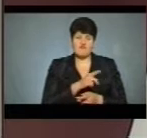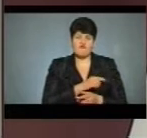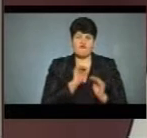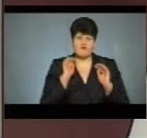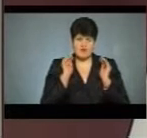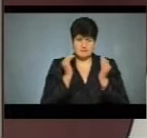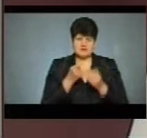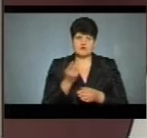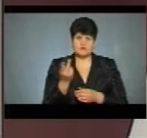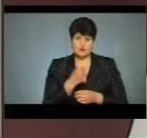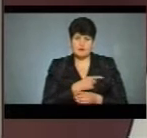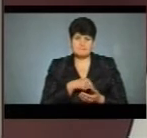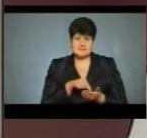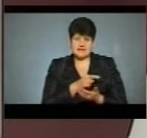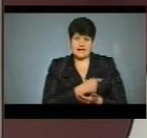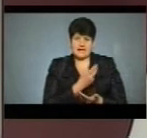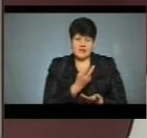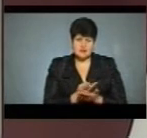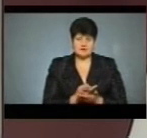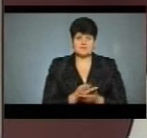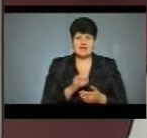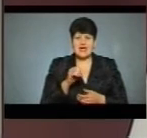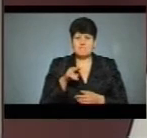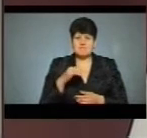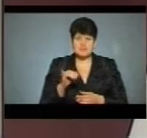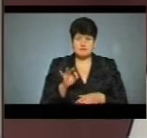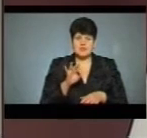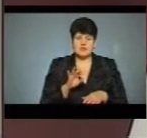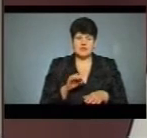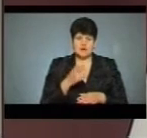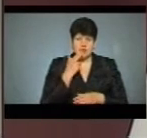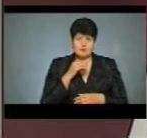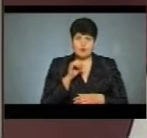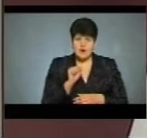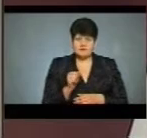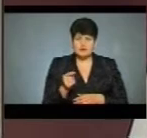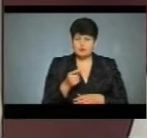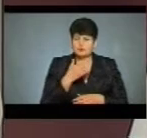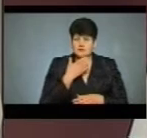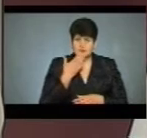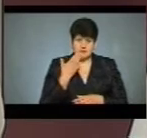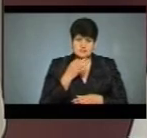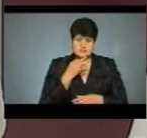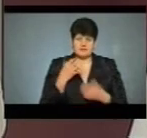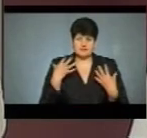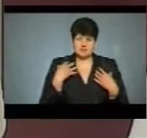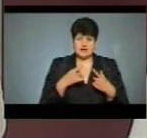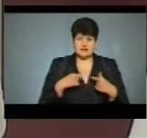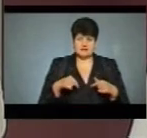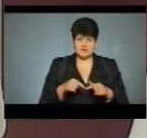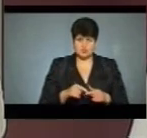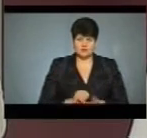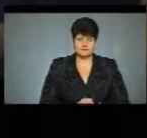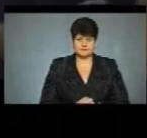відділенні другої міської лікарні. Втім, епідемії грипу А в Тернополі немає. Про це сьогодні повідомив начальник відділу охорони здоров'я Василь Данчак.